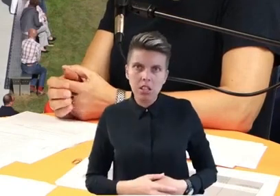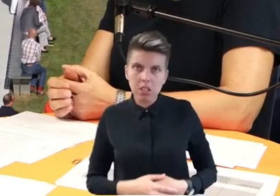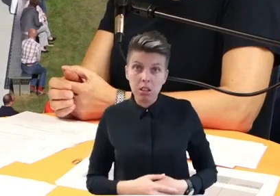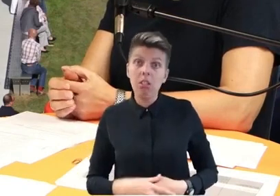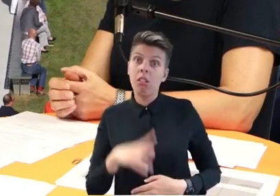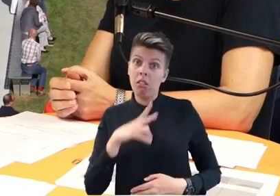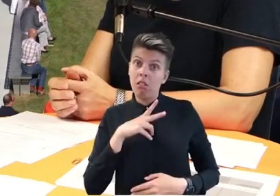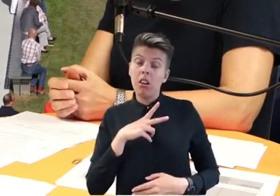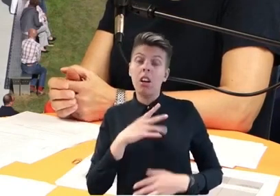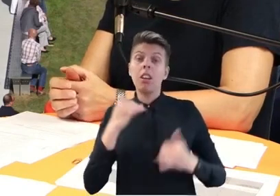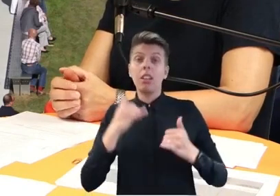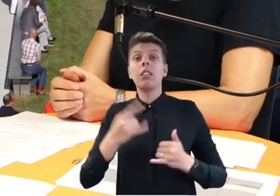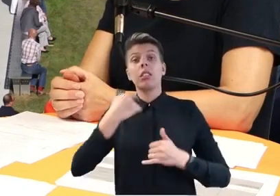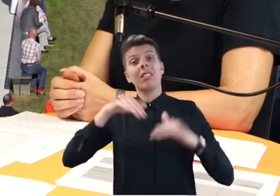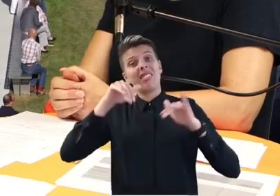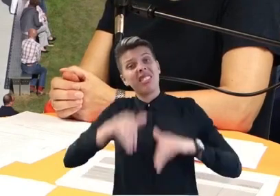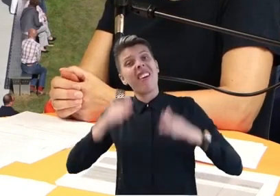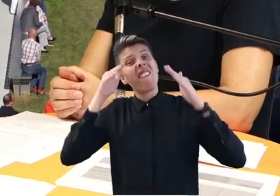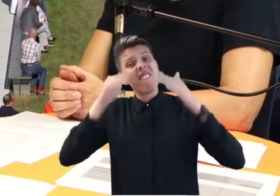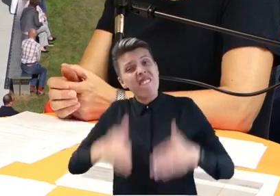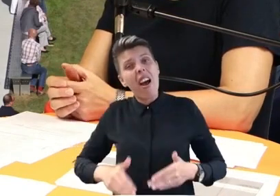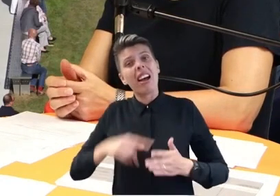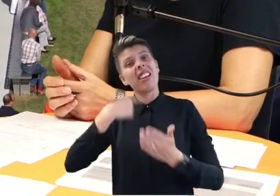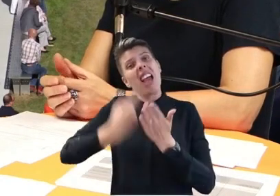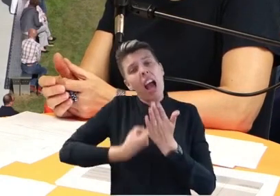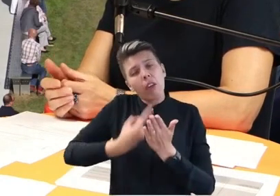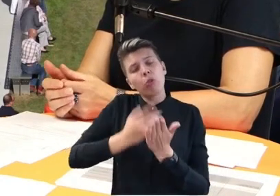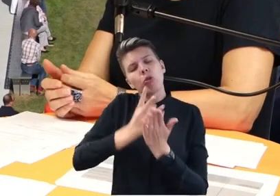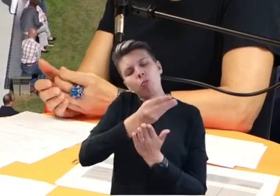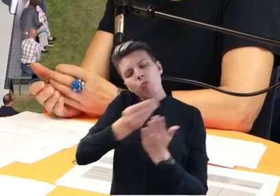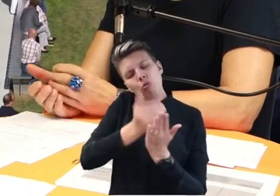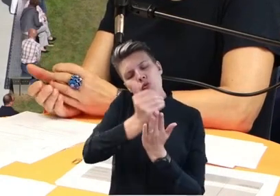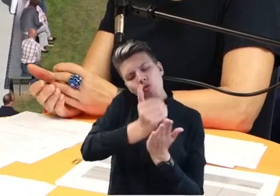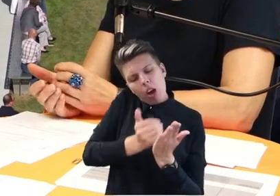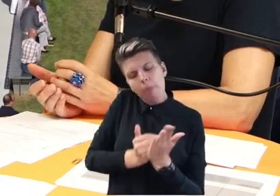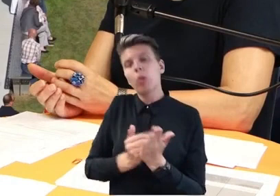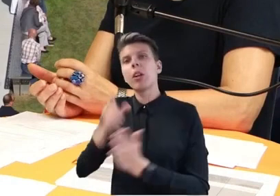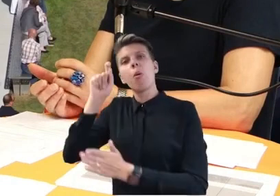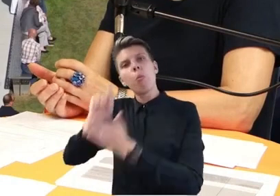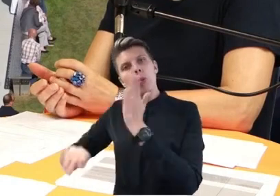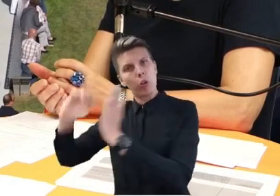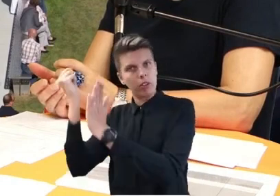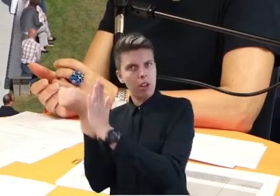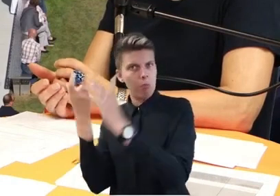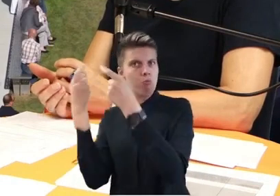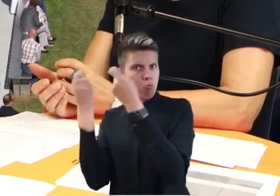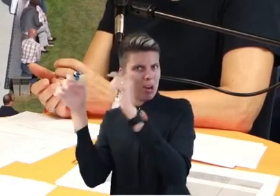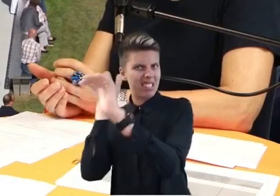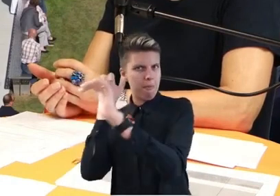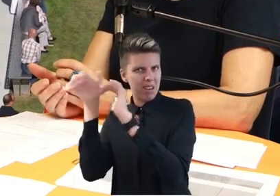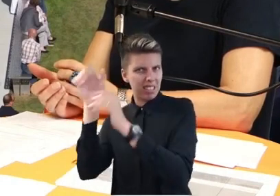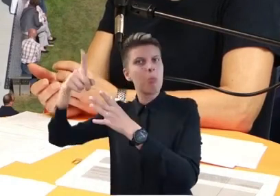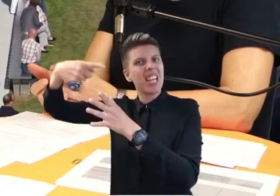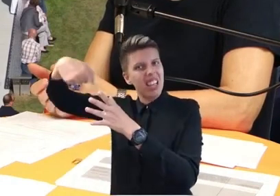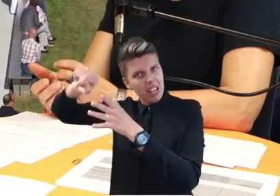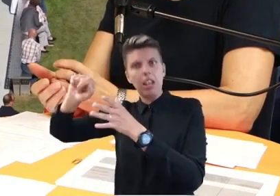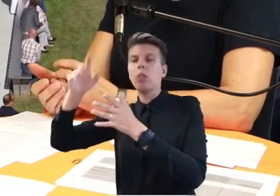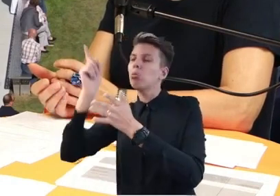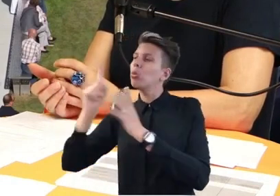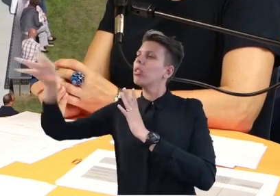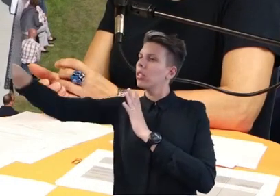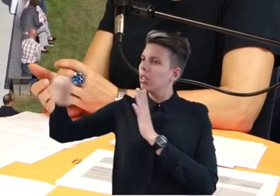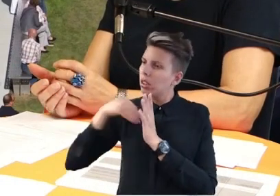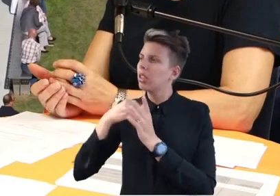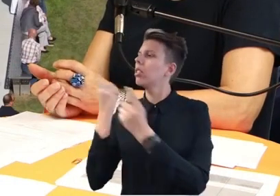wir da fachlich die Anforderungen beschreiben und dann zusammen mit dem Beschaffungsamt des Bundesministeriums des Innern ja, diese